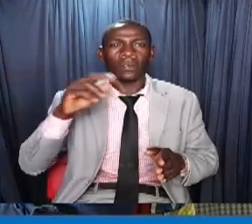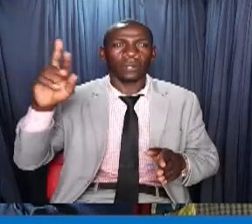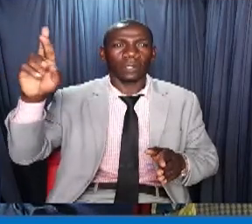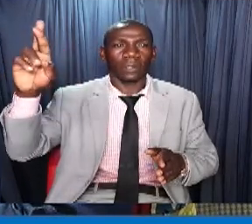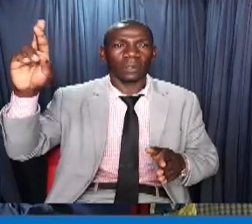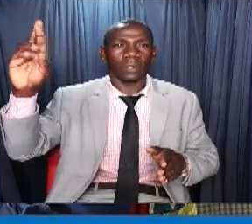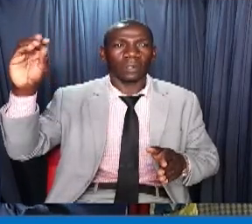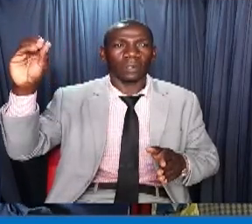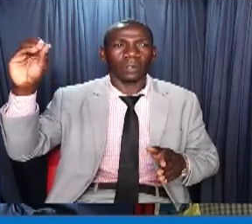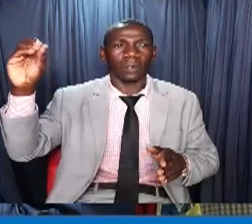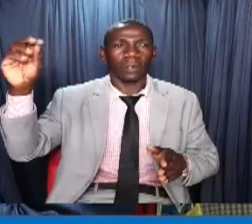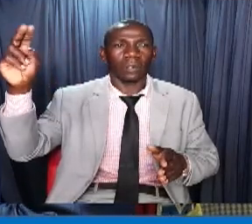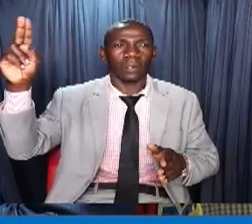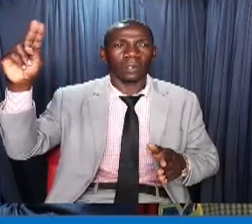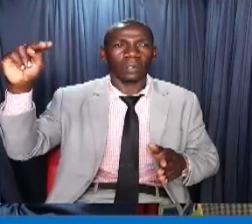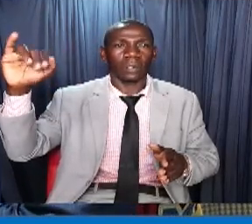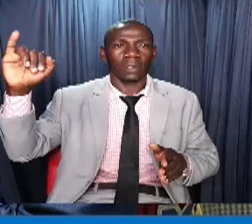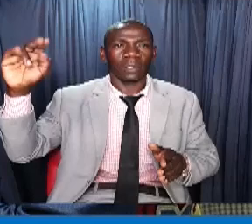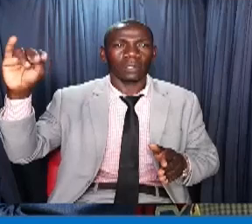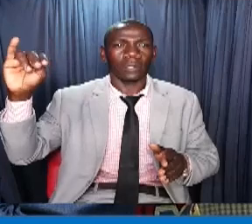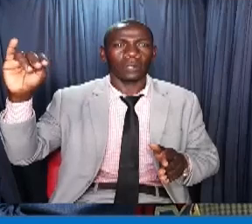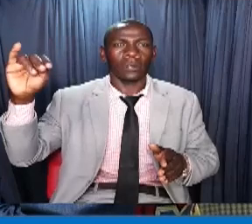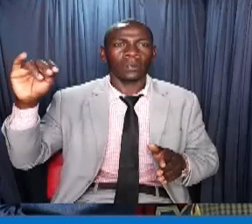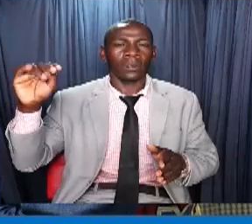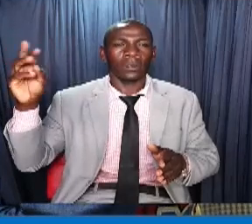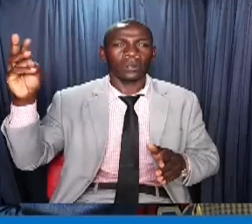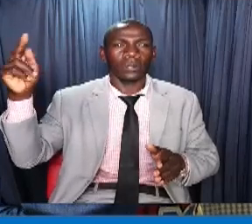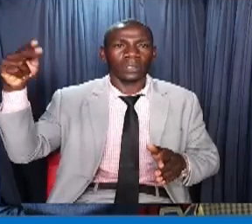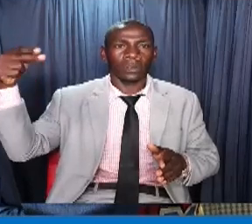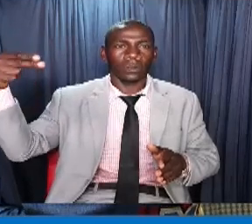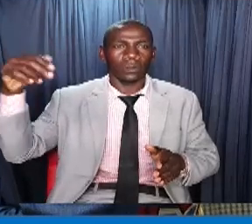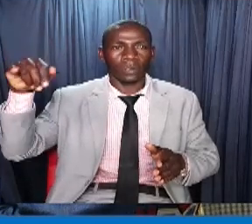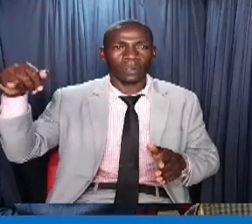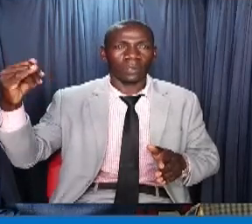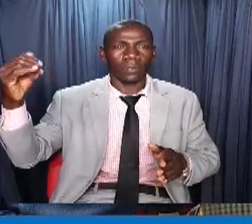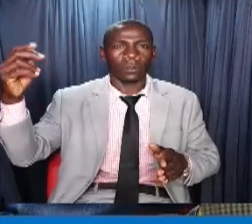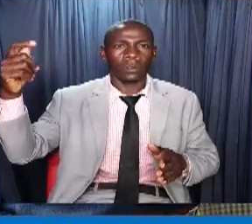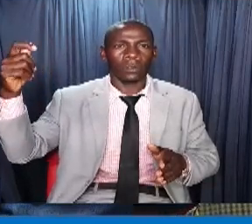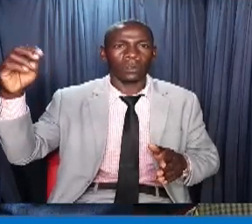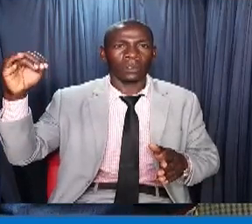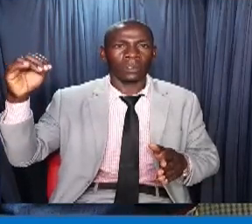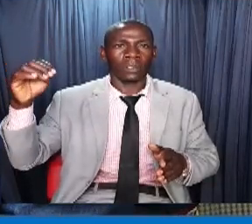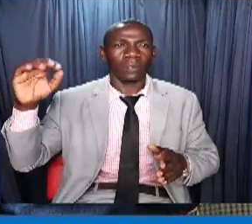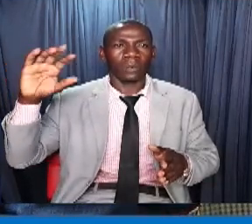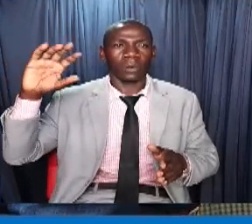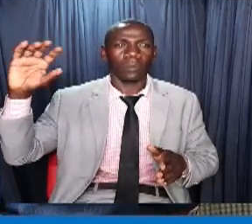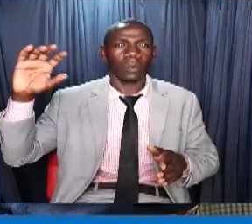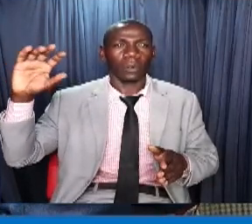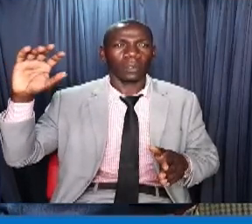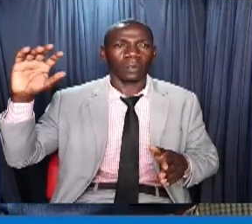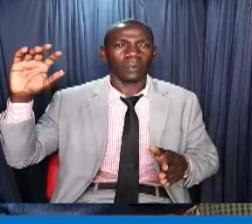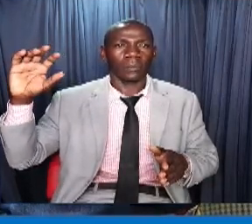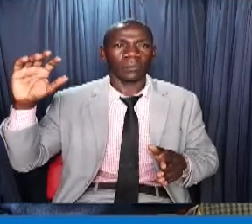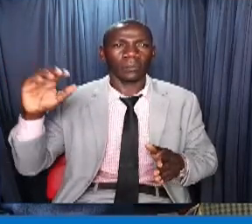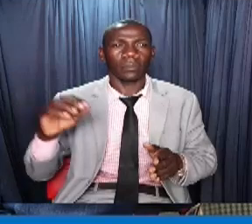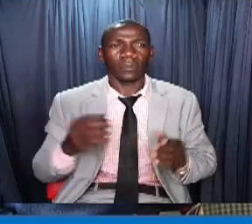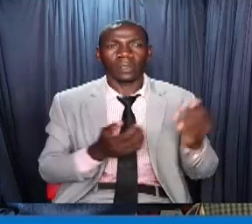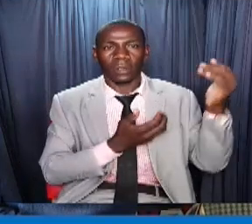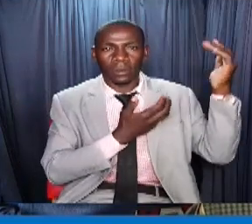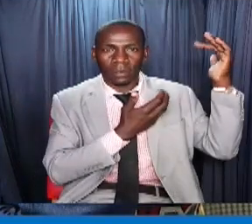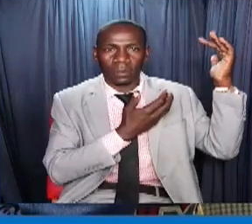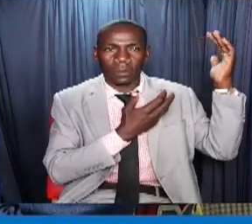wa Maungu na mama yake ni Judith wa Mbuyu wa Bunyonjo Sel Nkoma katika gatuzi la Bukongo. Ndoa